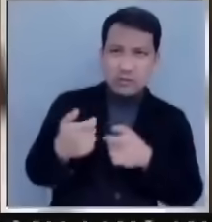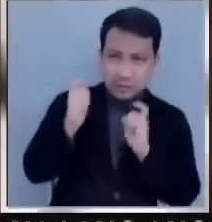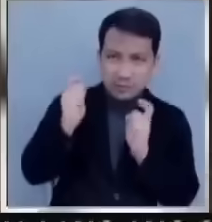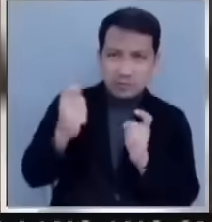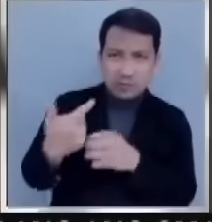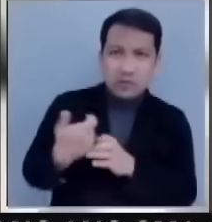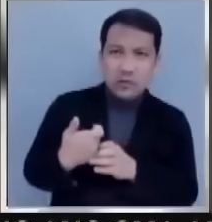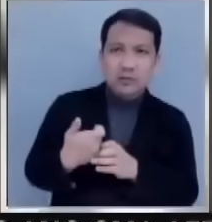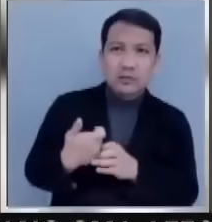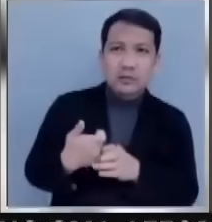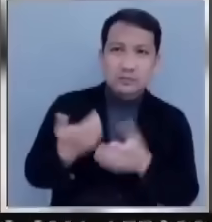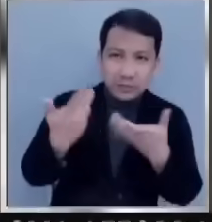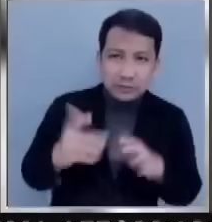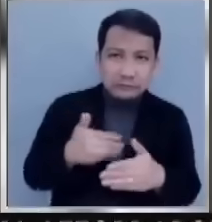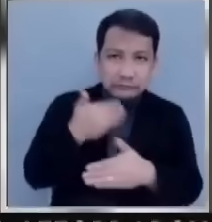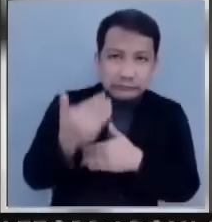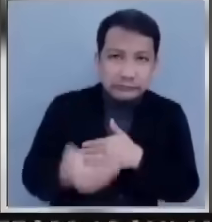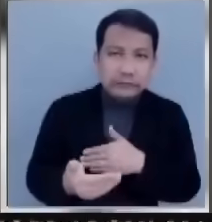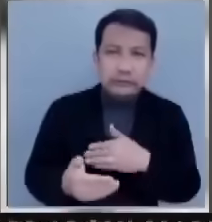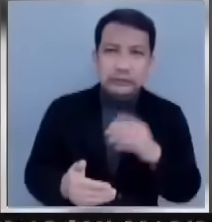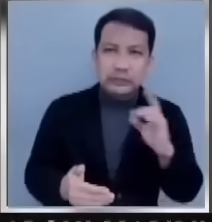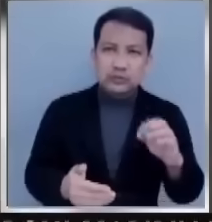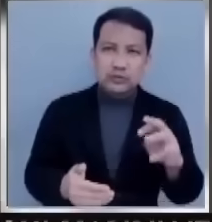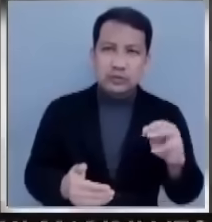sumunod po si Doraemon at